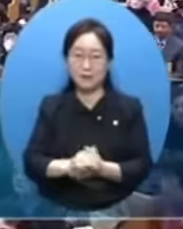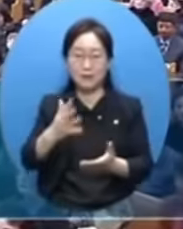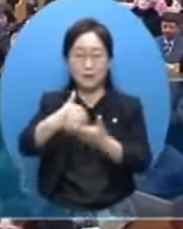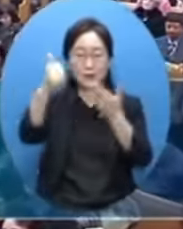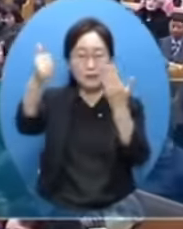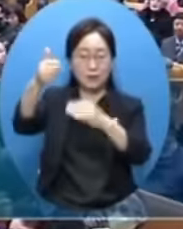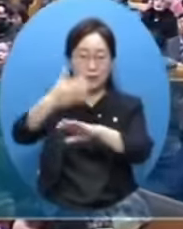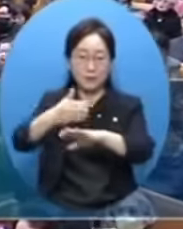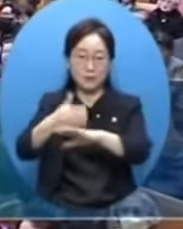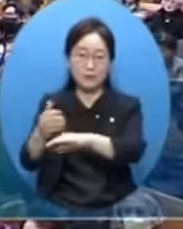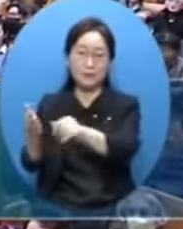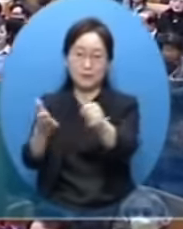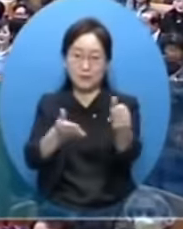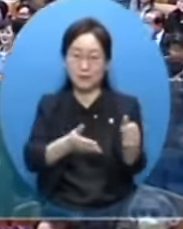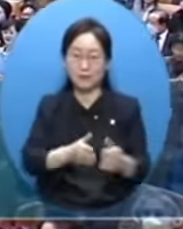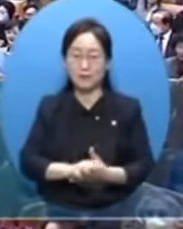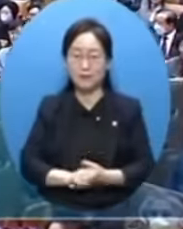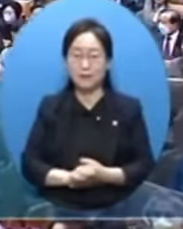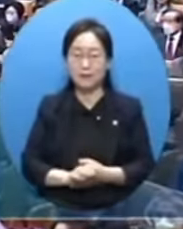주님께 감사하라.